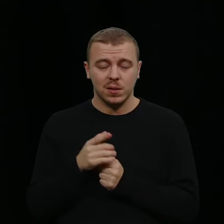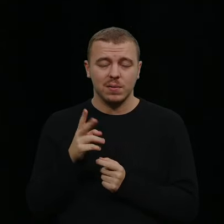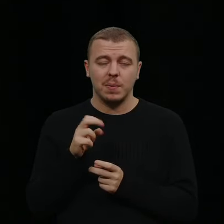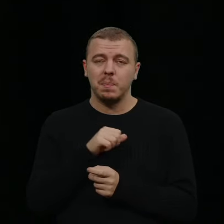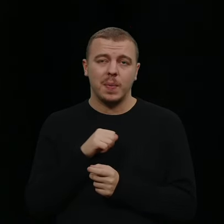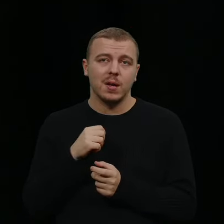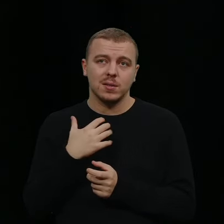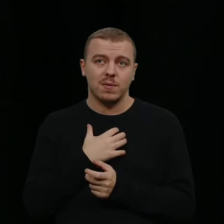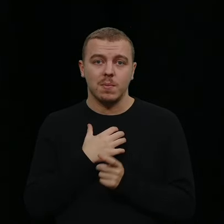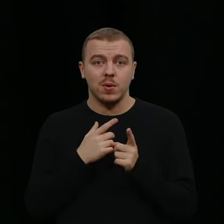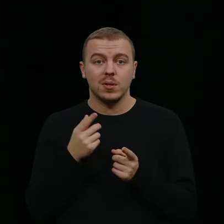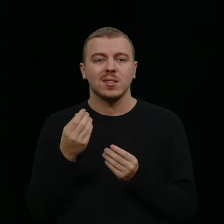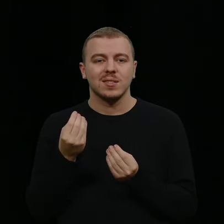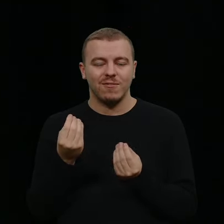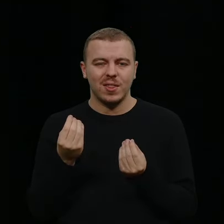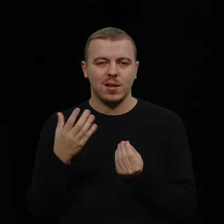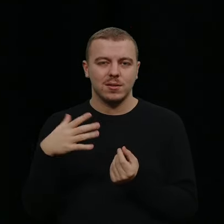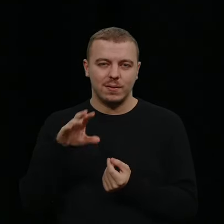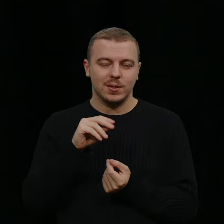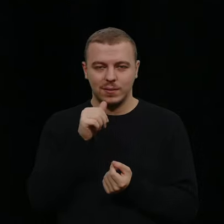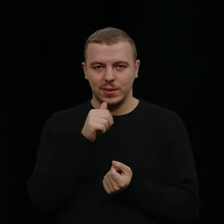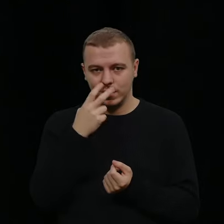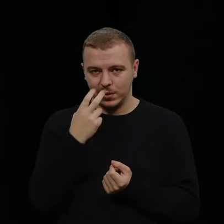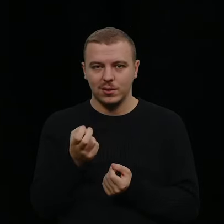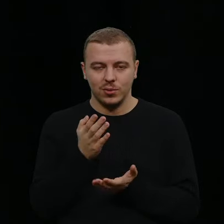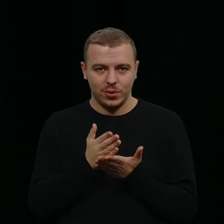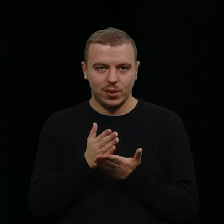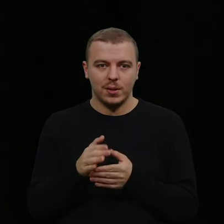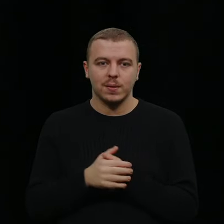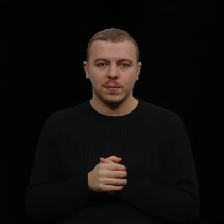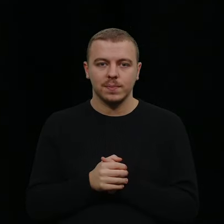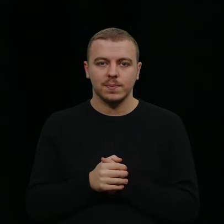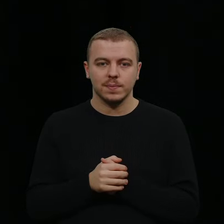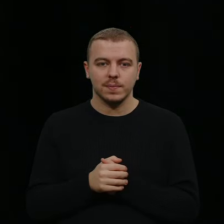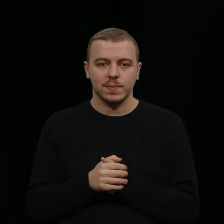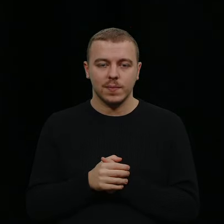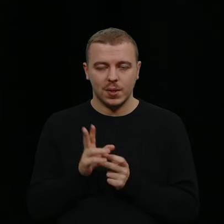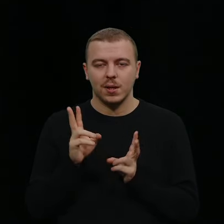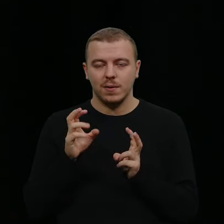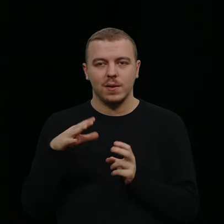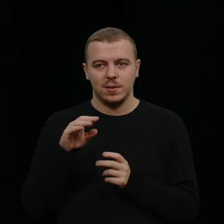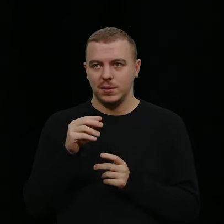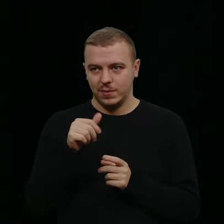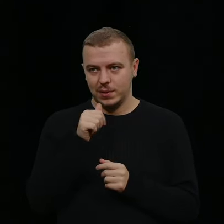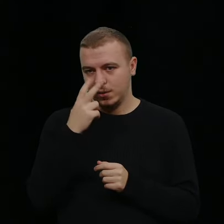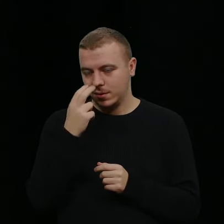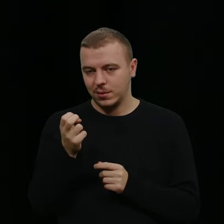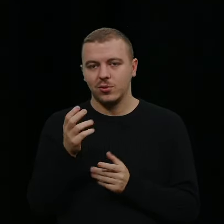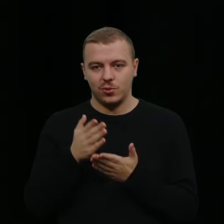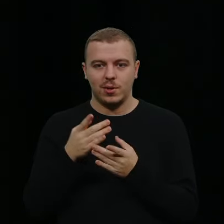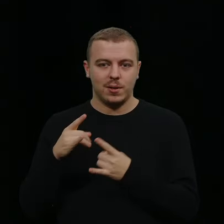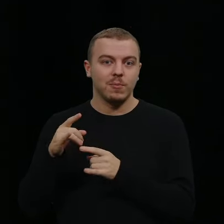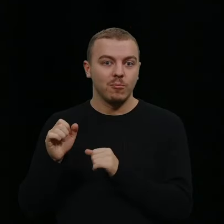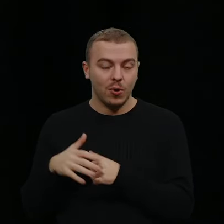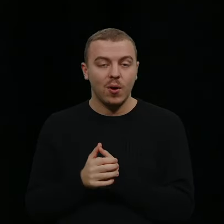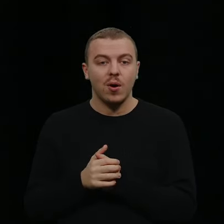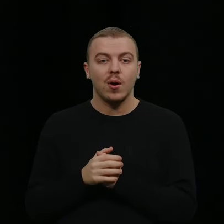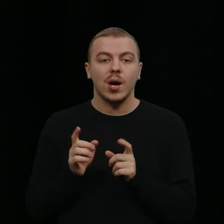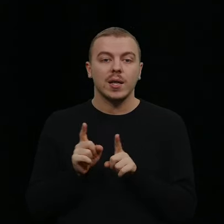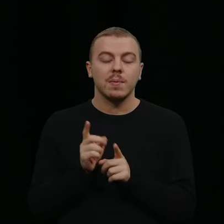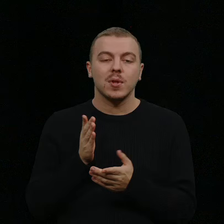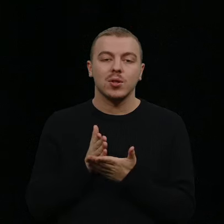kol kas materialinės paskatos pasirodo irgi veikia ir veikia gana stipriai, bet yra tokių dalykų,